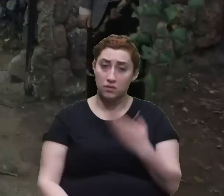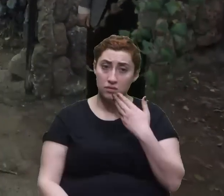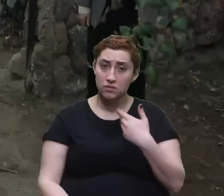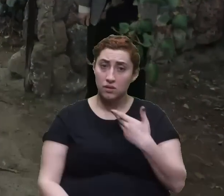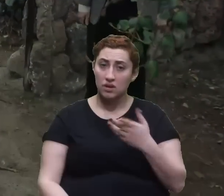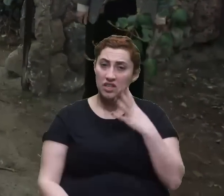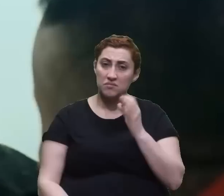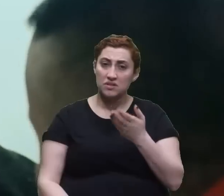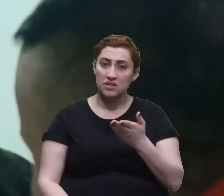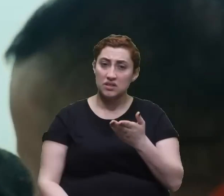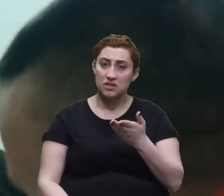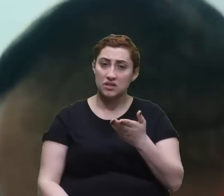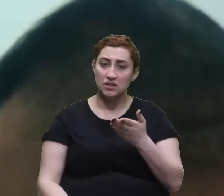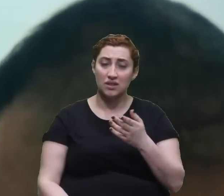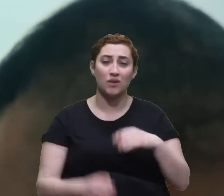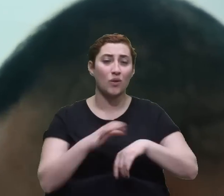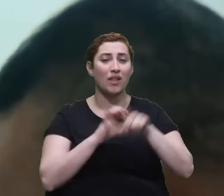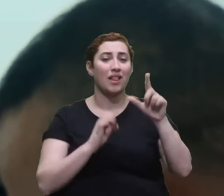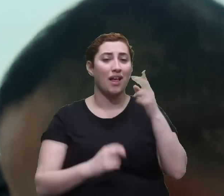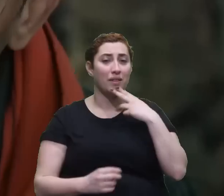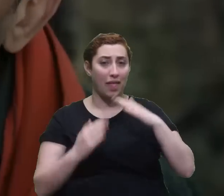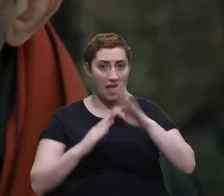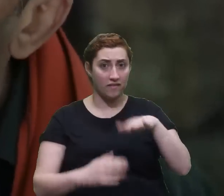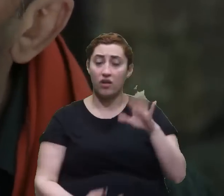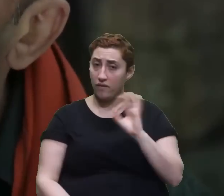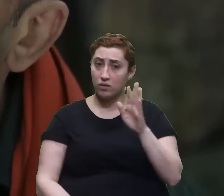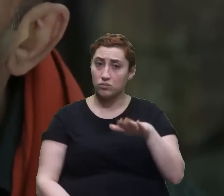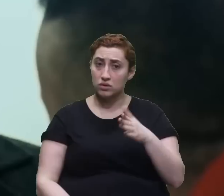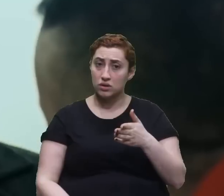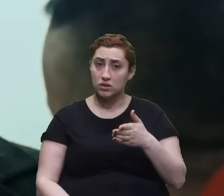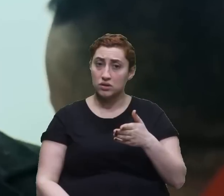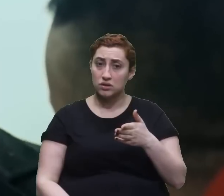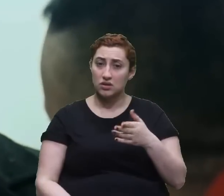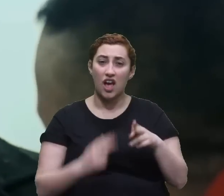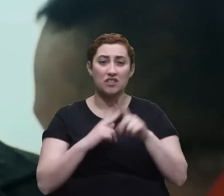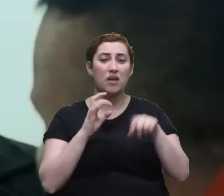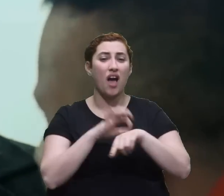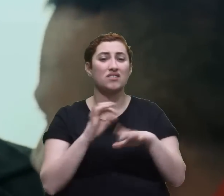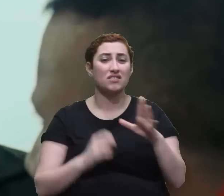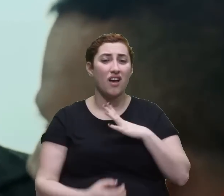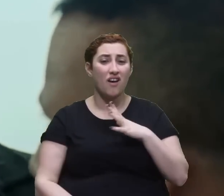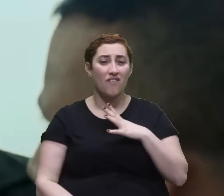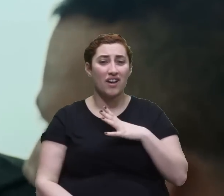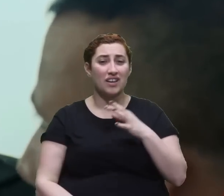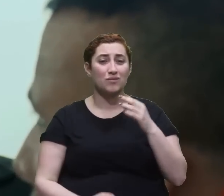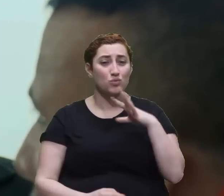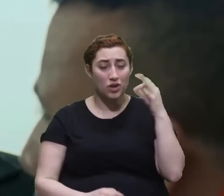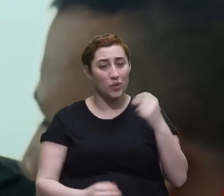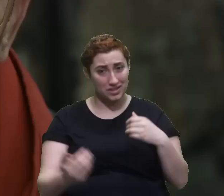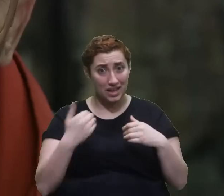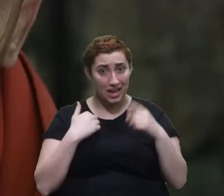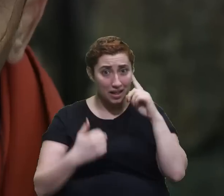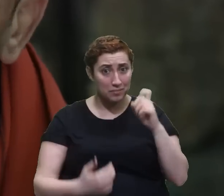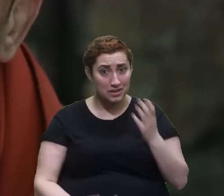Buyurun, kimsiniz? Tabibe Leyla Hanım'ın evi burası mı? Ha, burası. Acil bir hastamız var da. Müsaitse gelebilir mi